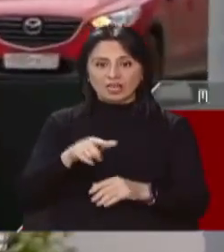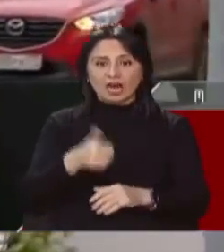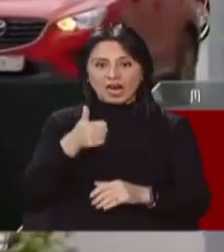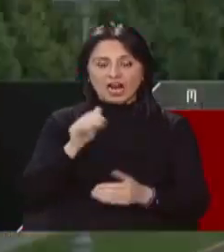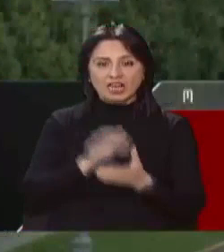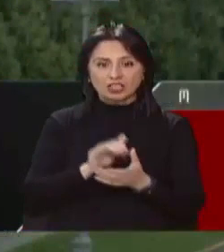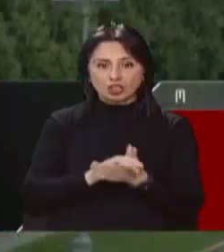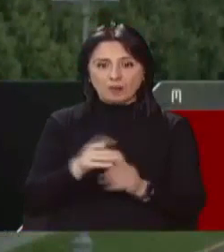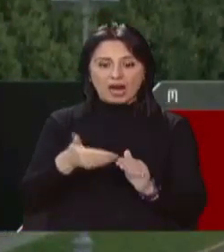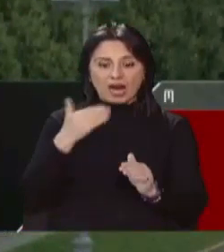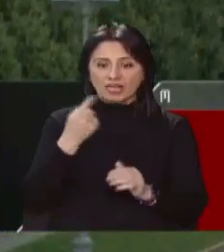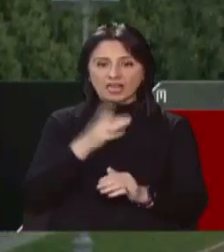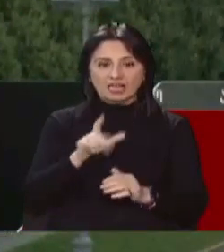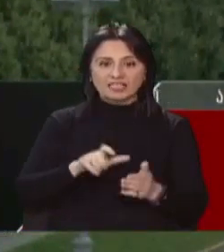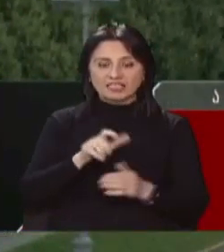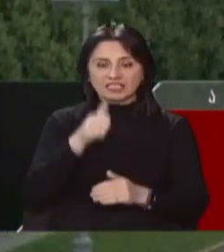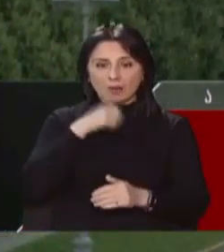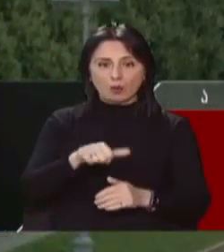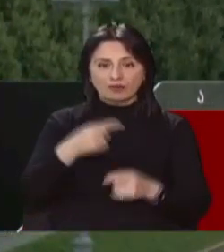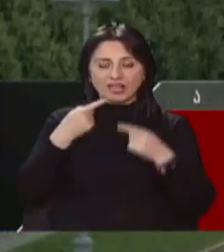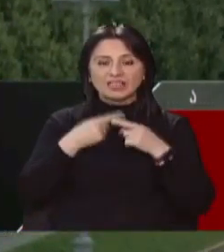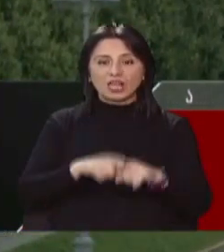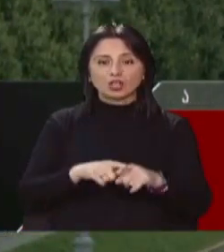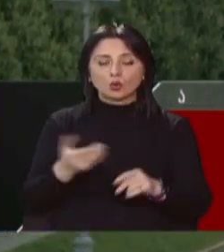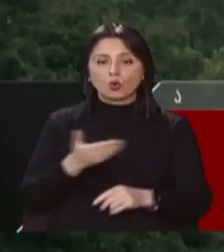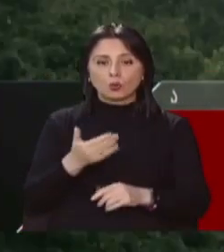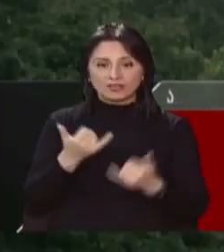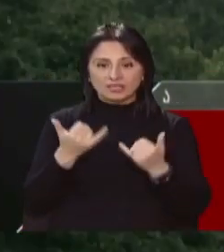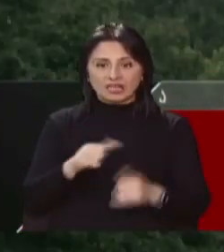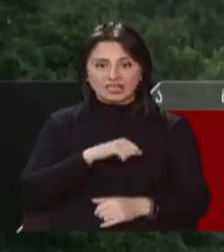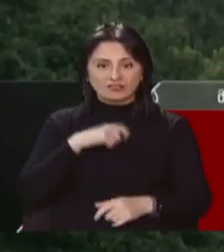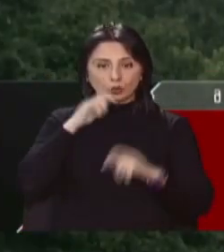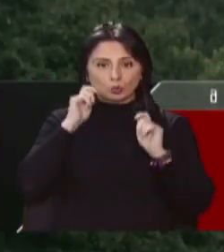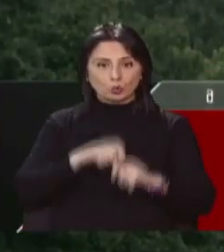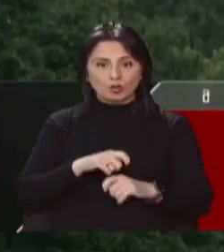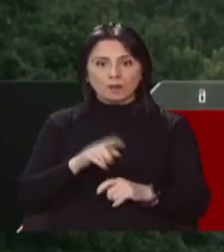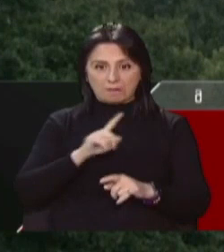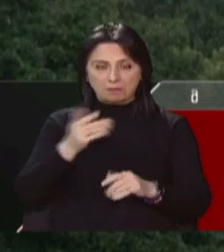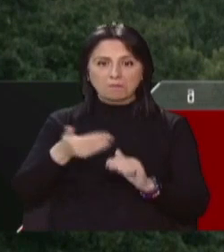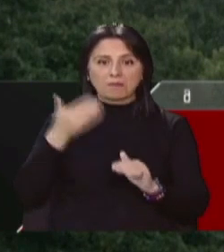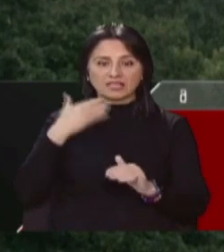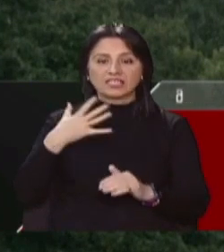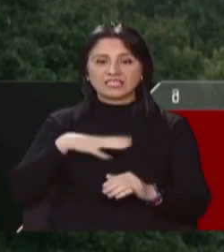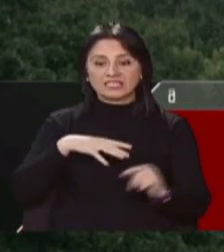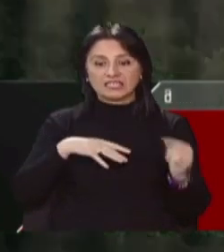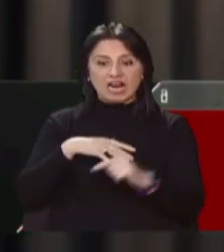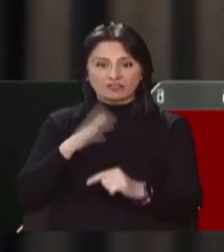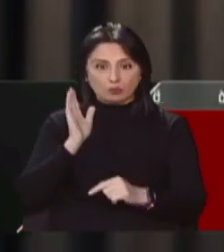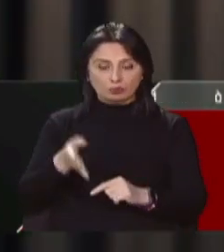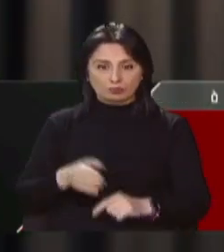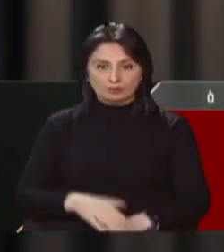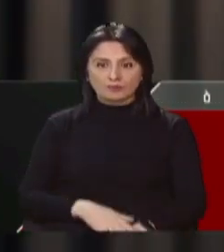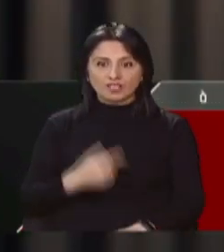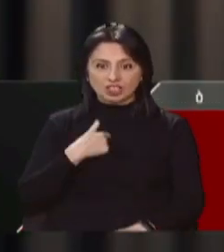kargat tsnobili da akhamde areertgzis aprobirebuli tekhnologia romelsats akhla tavad Ukraina upro manamde ki sakartvelo ebrzoda.